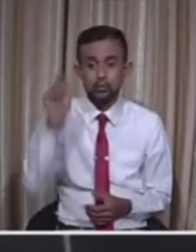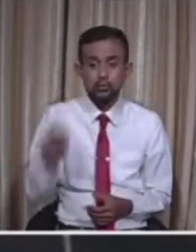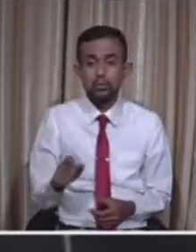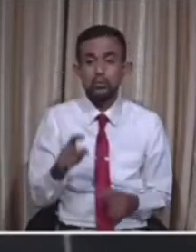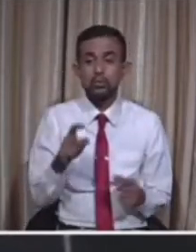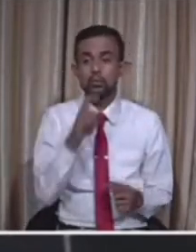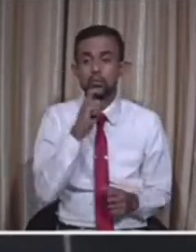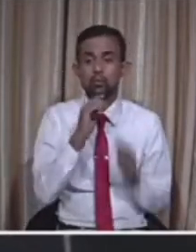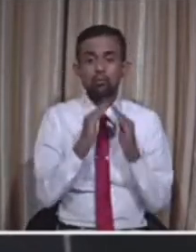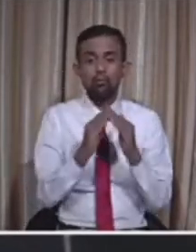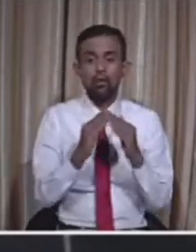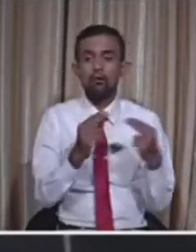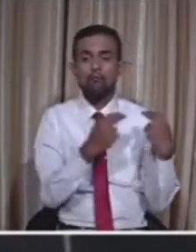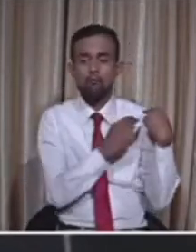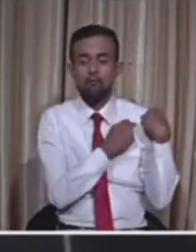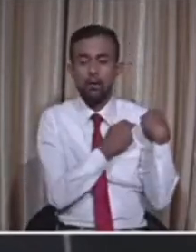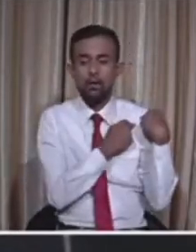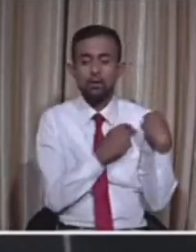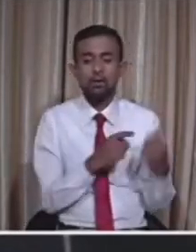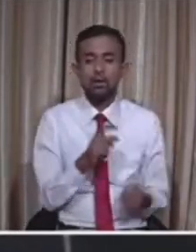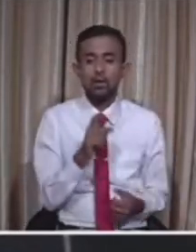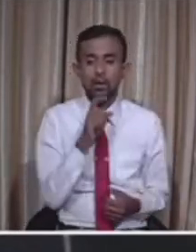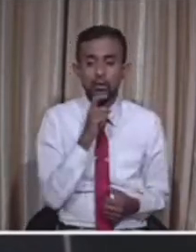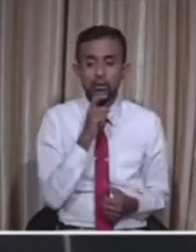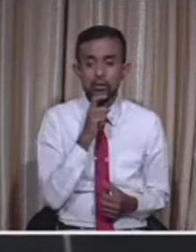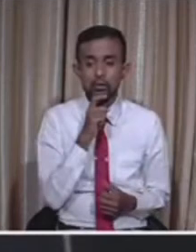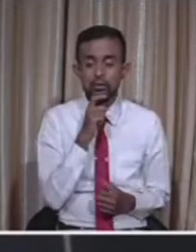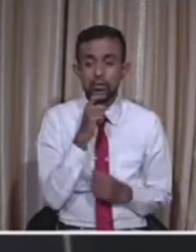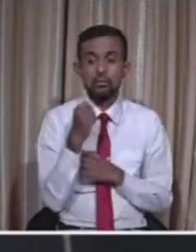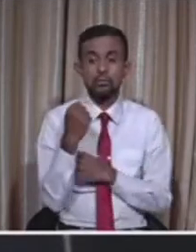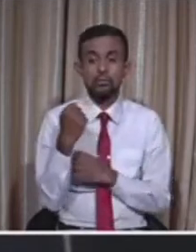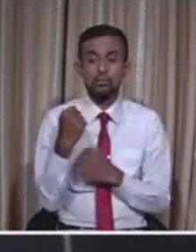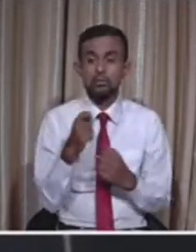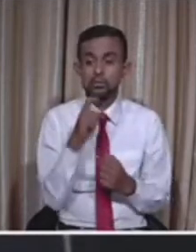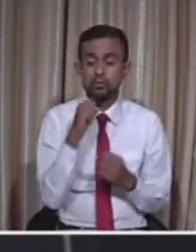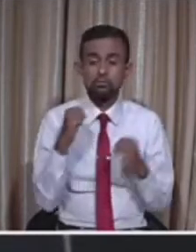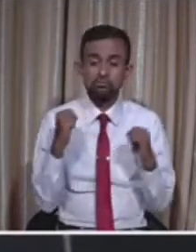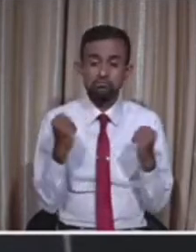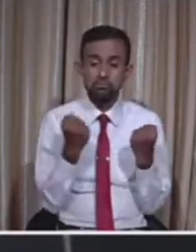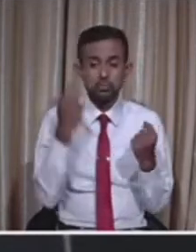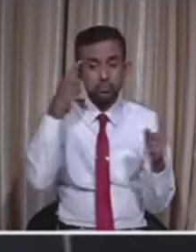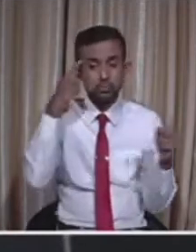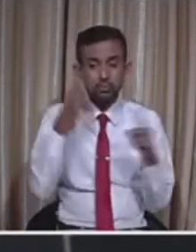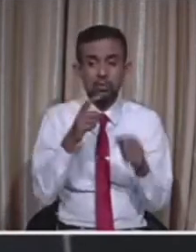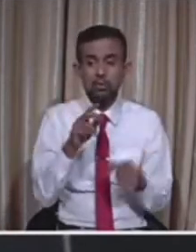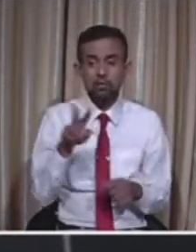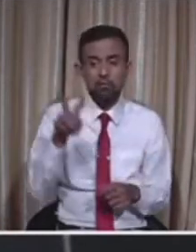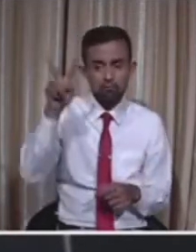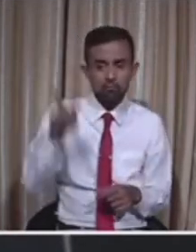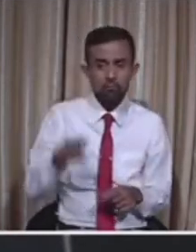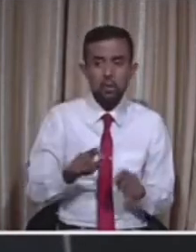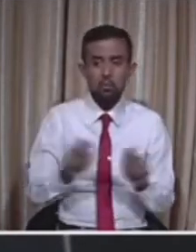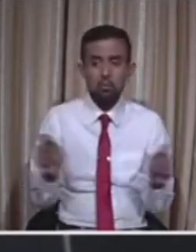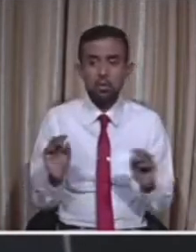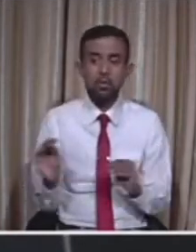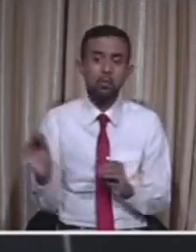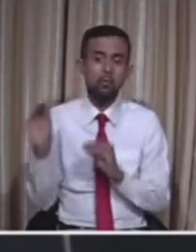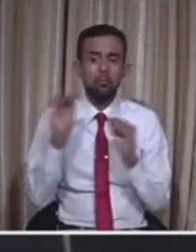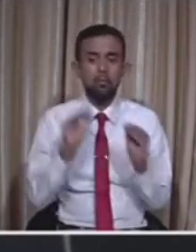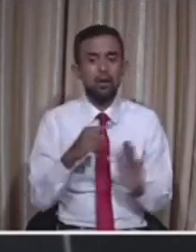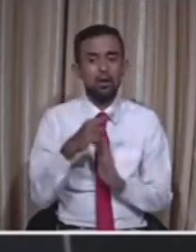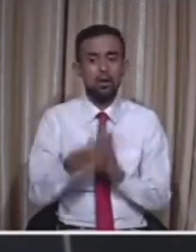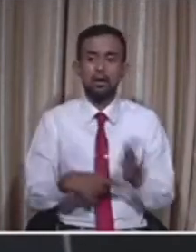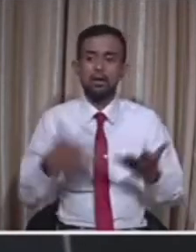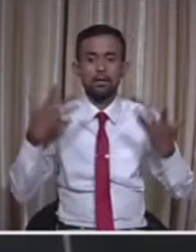වගකීම, අධිකරණයේ ආධිපත්‍ය පිළිබඳව අධිකරණයේ පිළිබඳව විශ්වාසය බිඳවැටුනෙන් පස්සේ රට